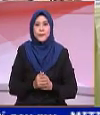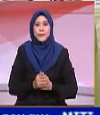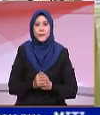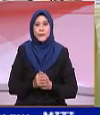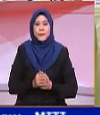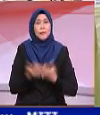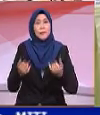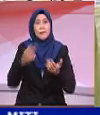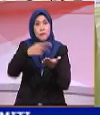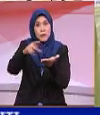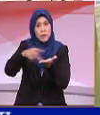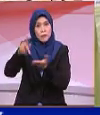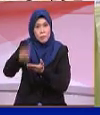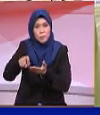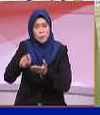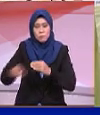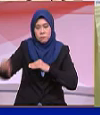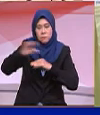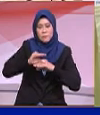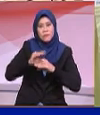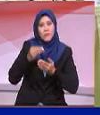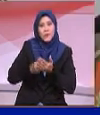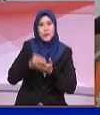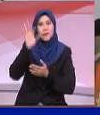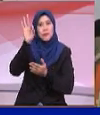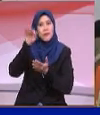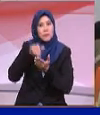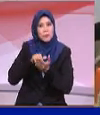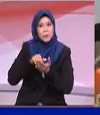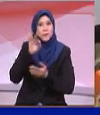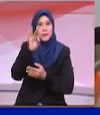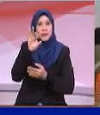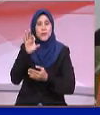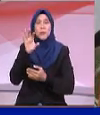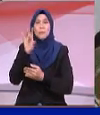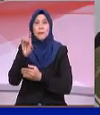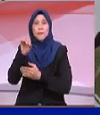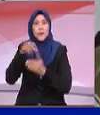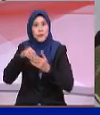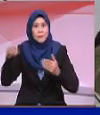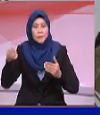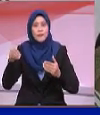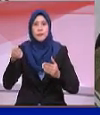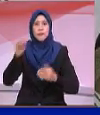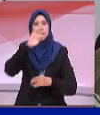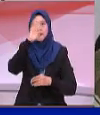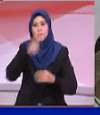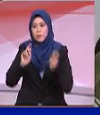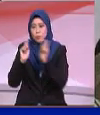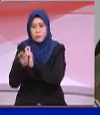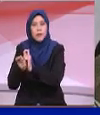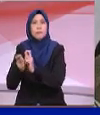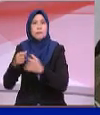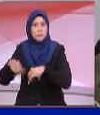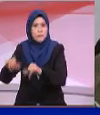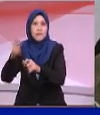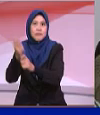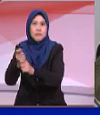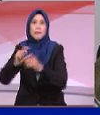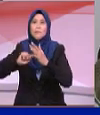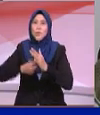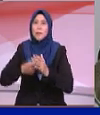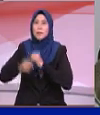Ketika ini, bayaran yang perlu ditanggung jemaah haji sebanyak RM9,980 dan tidak pernah berubah sejak